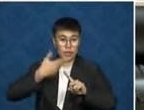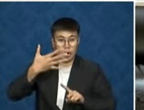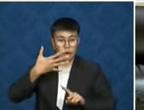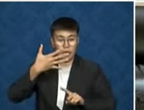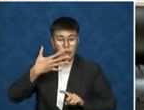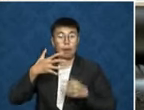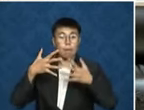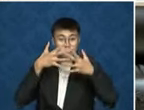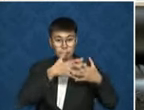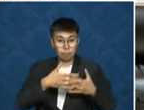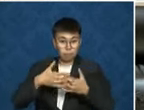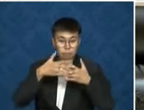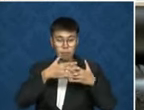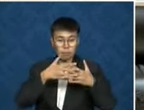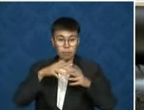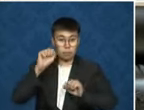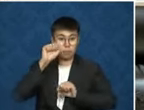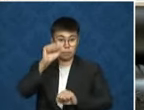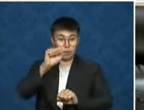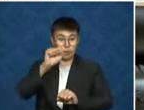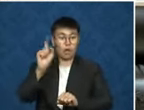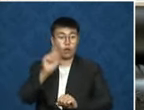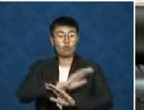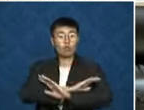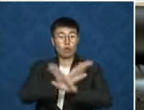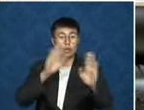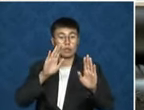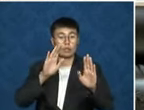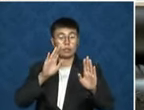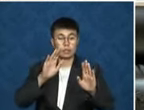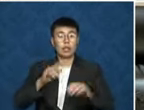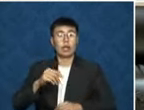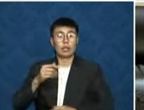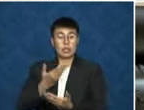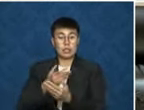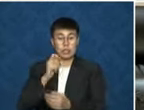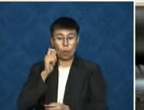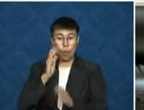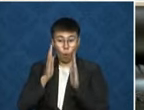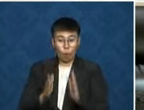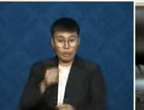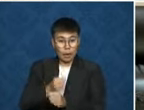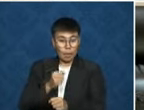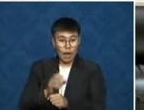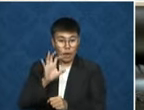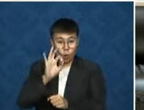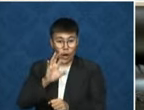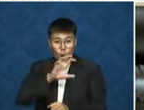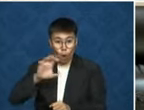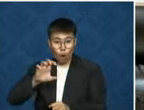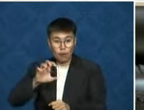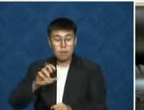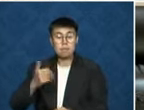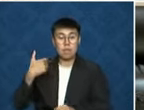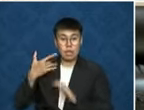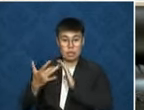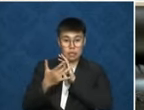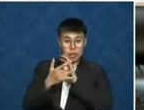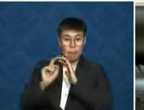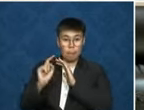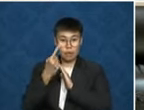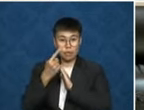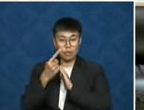หรัฐอเมริกาค่ะประกาศยกเลิกการจ้างงานพนักงานกับ 3,900 คนโดยการนำเอาเทคโนโลยีปัญญาประดิษฐ์